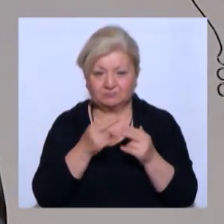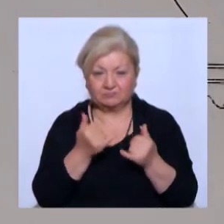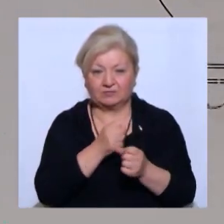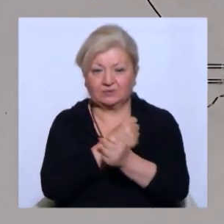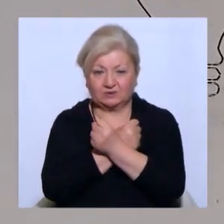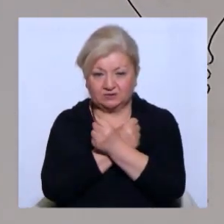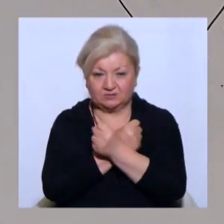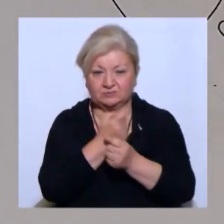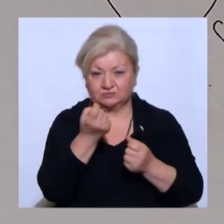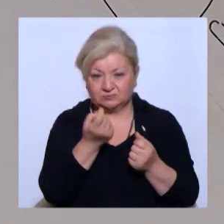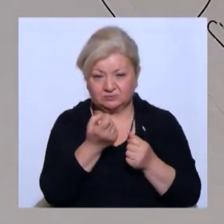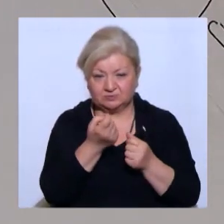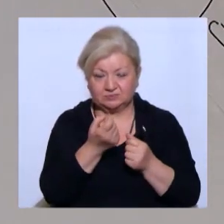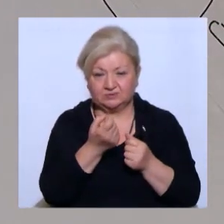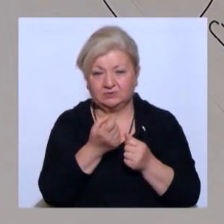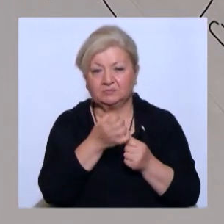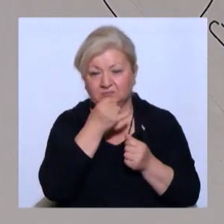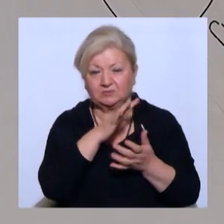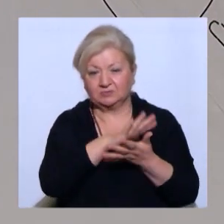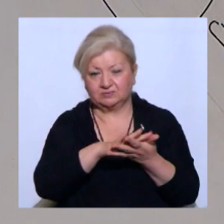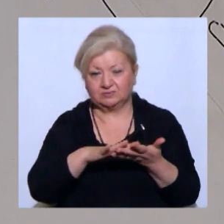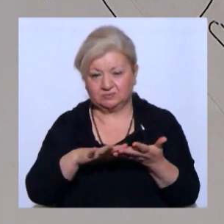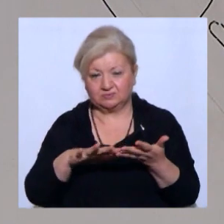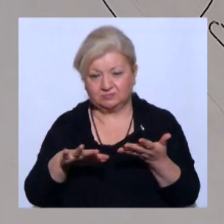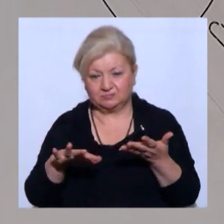ცოტა ხანი და შემდეგ კვლავ